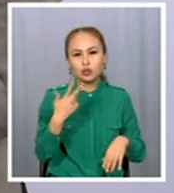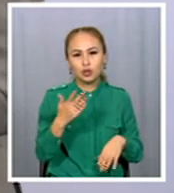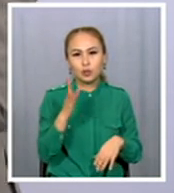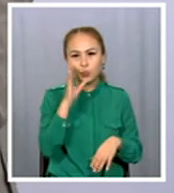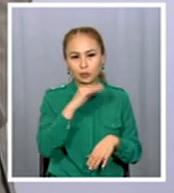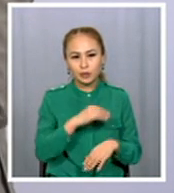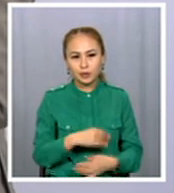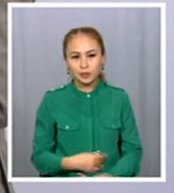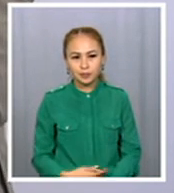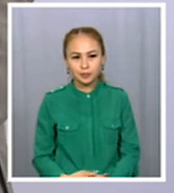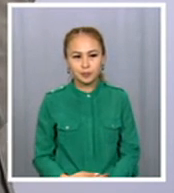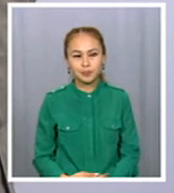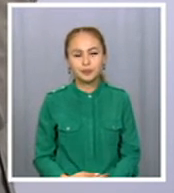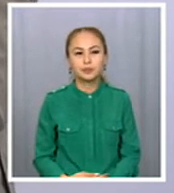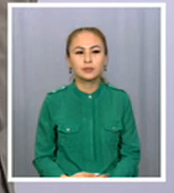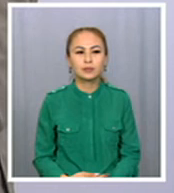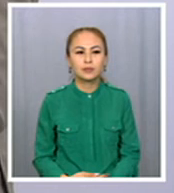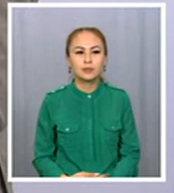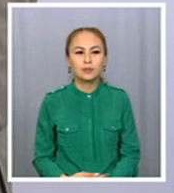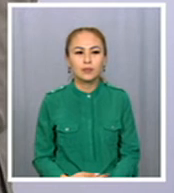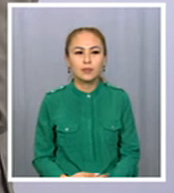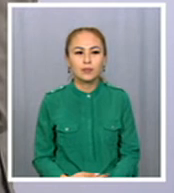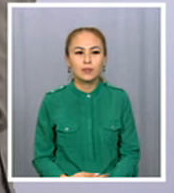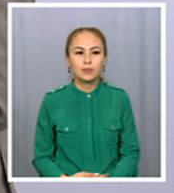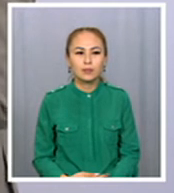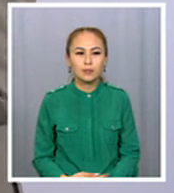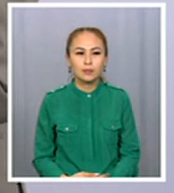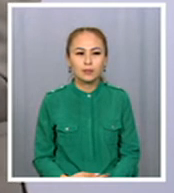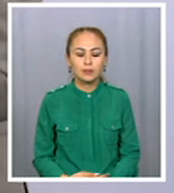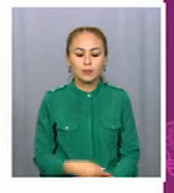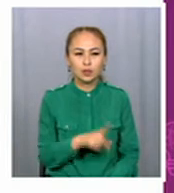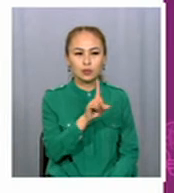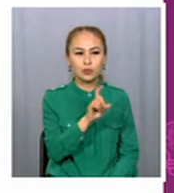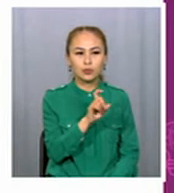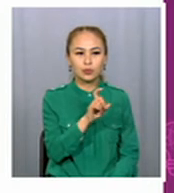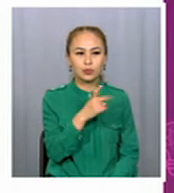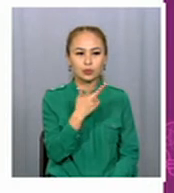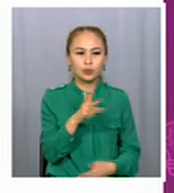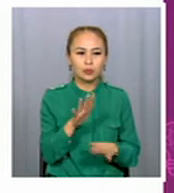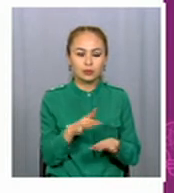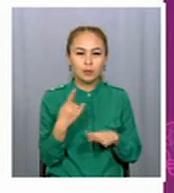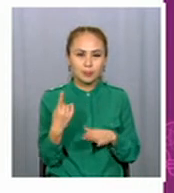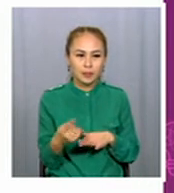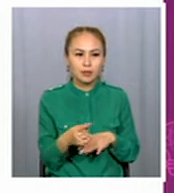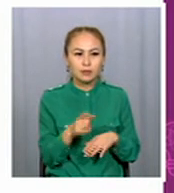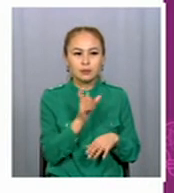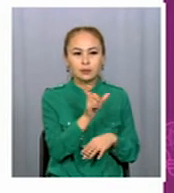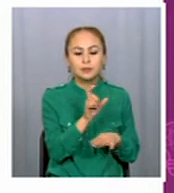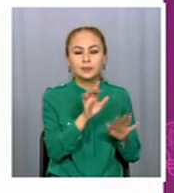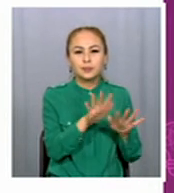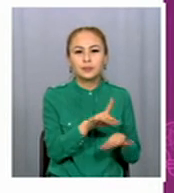Жақсы. Екеуінде балар 3-ке бөлейік, сонда 3-тің орында 1, ал